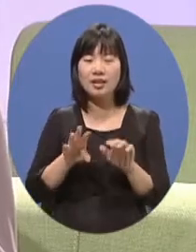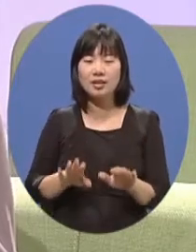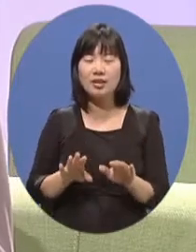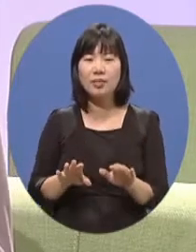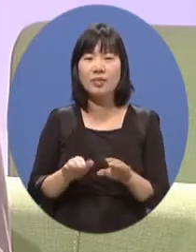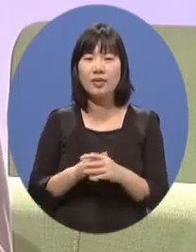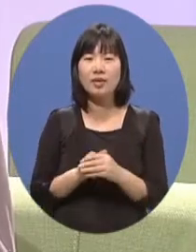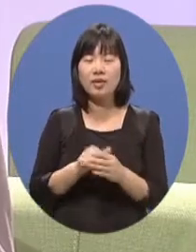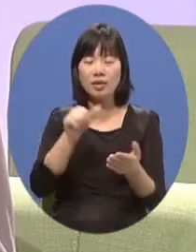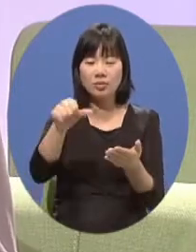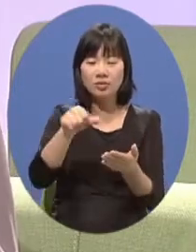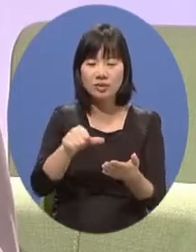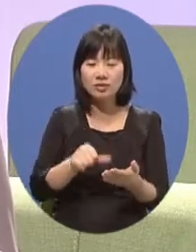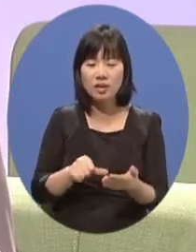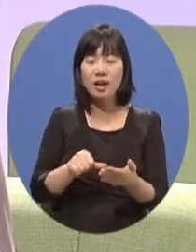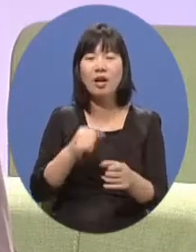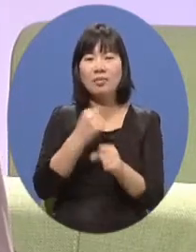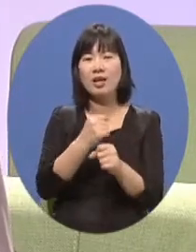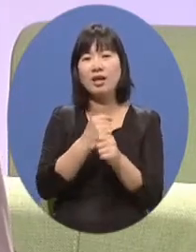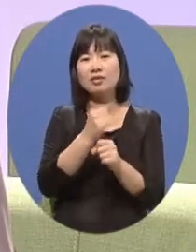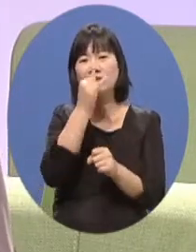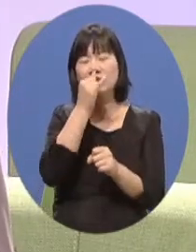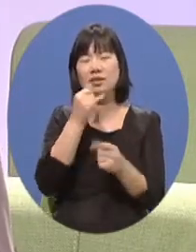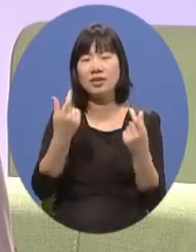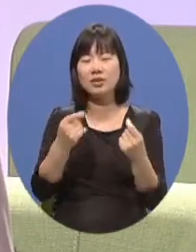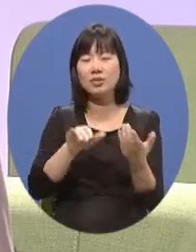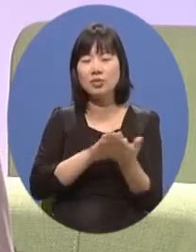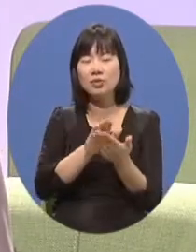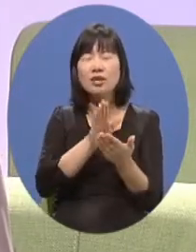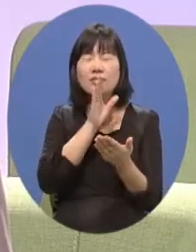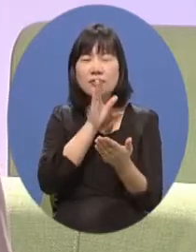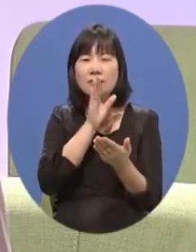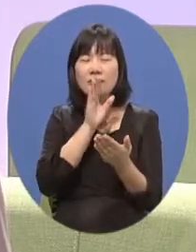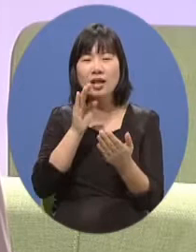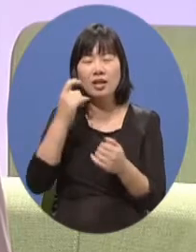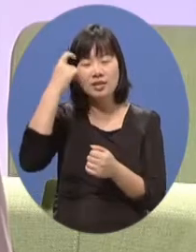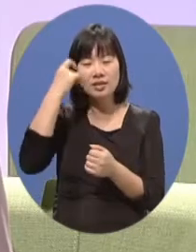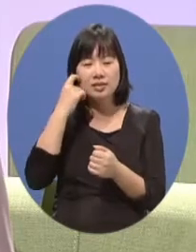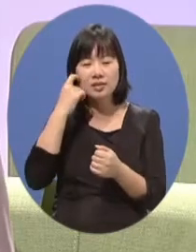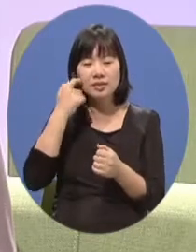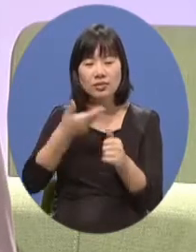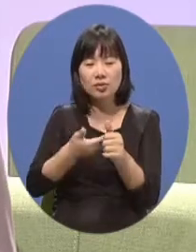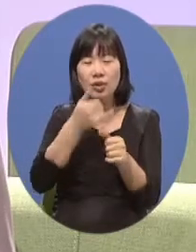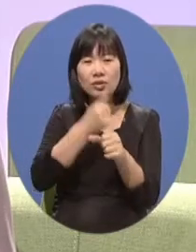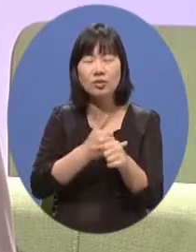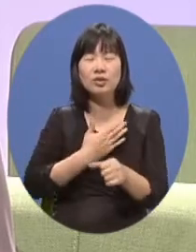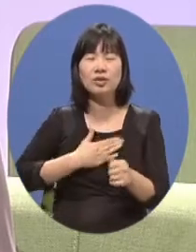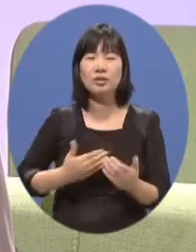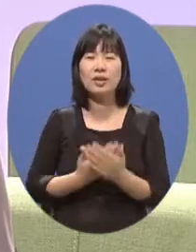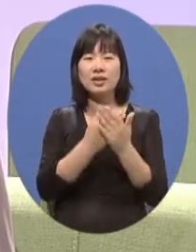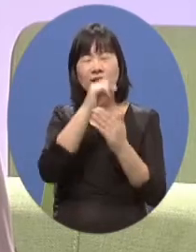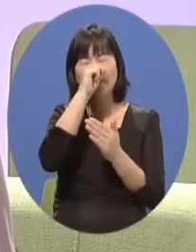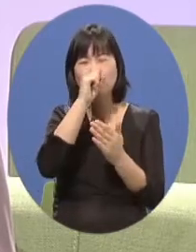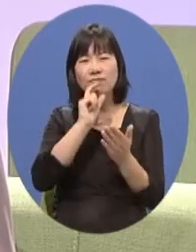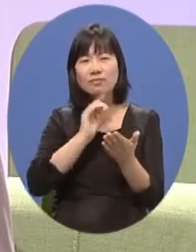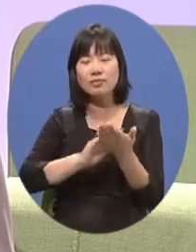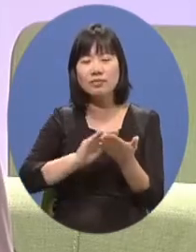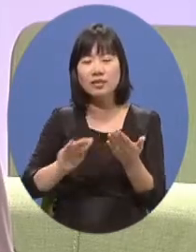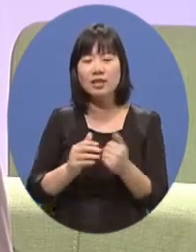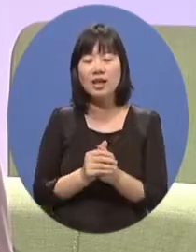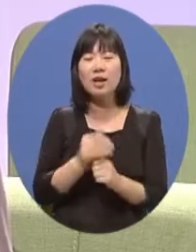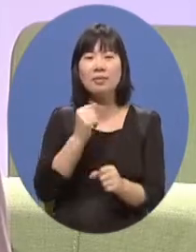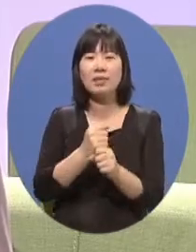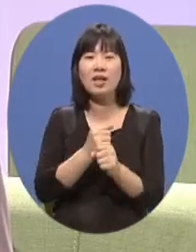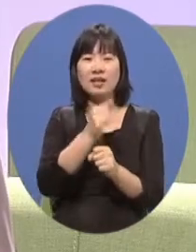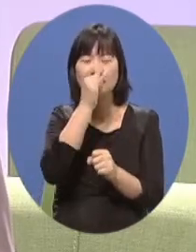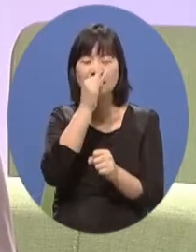이렇게 붙이면서 이렇게 꾸미 수 있어요. 그런 놀이들이 정말 이렇게 촉감도 자극하고 굉장히 정서 발달에 좋거든요. 네. 이렇게 꾸미는